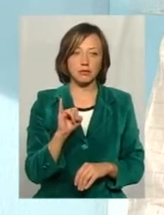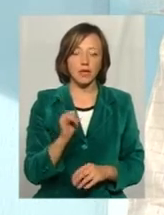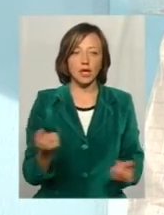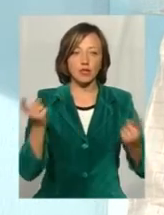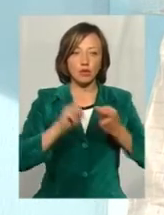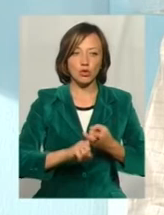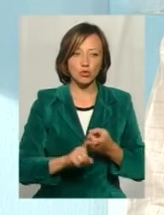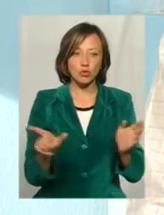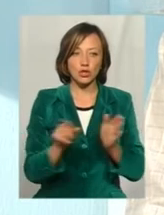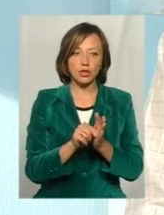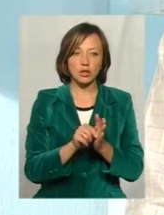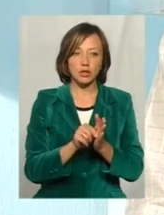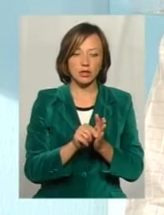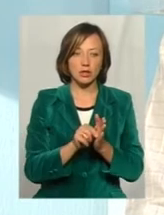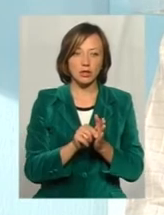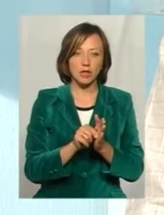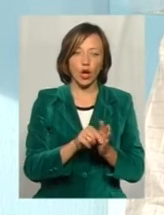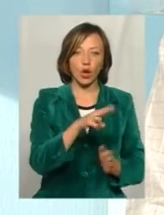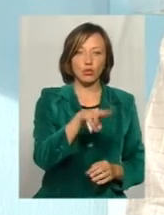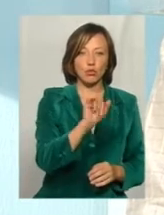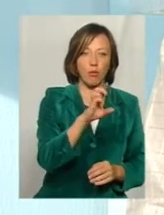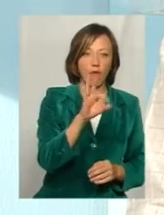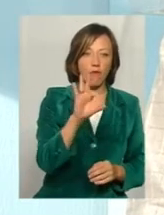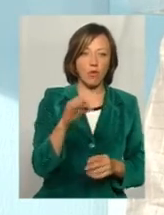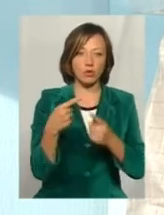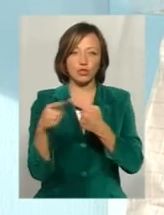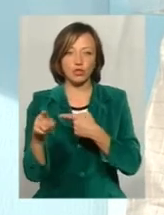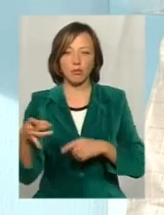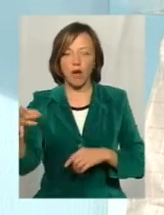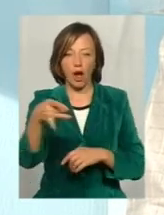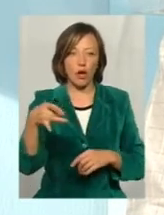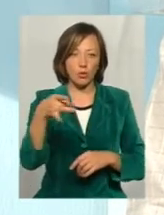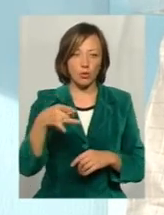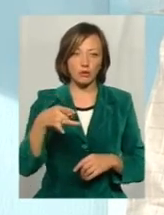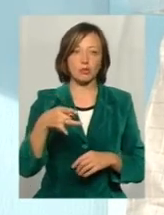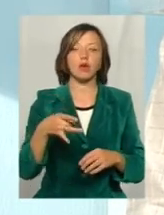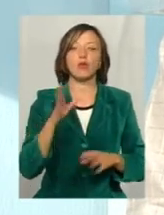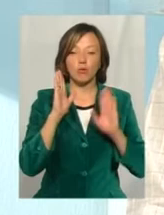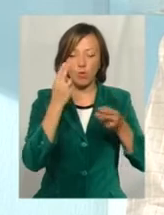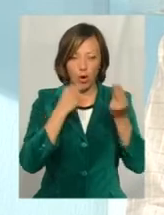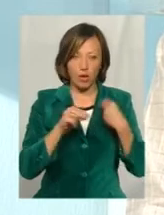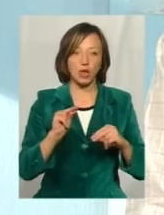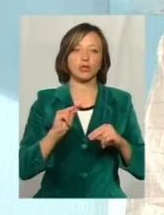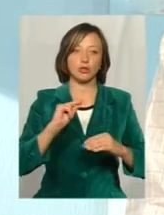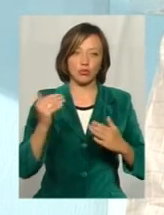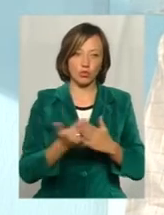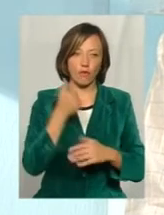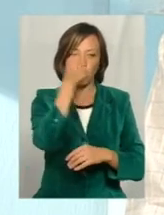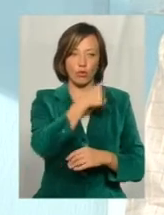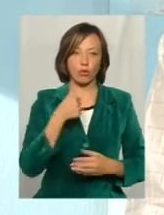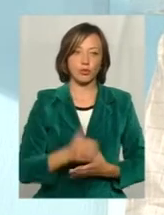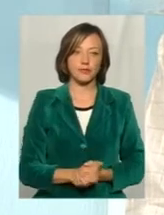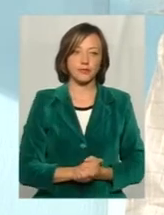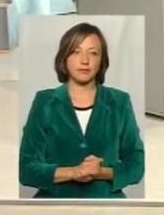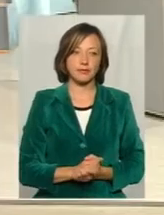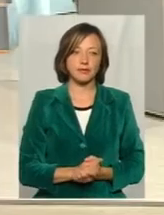Сполучення з жилмасива з Дубова з іншими районами значно покращиться з нового року. Угу.